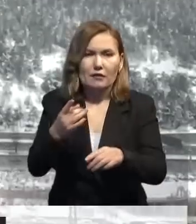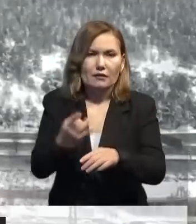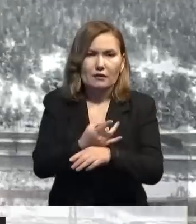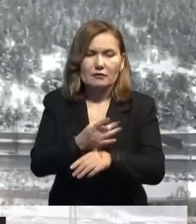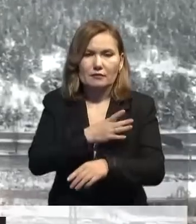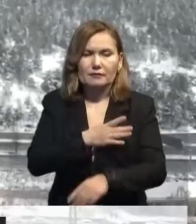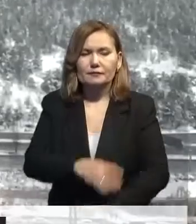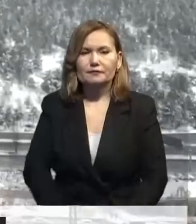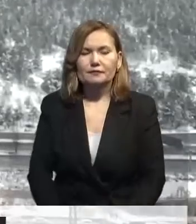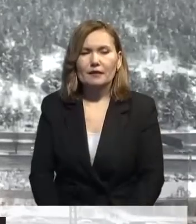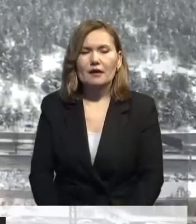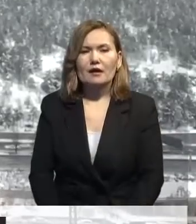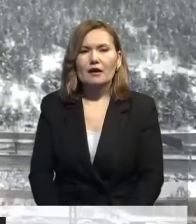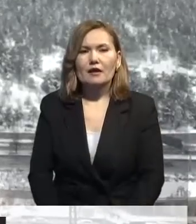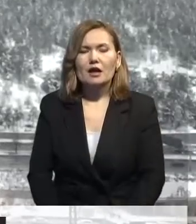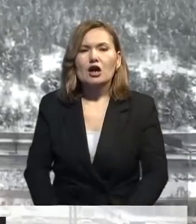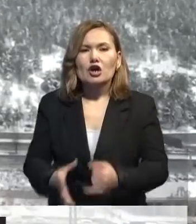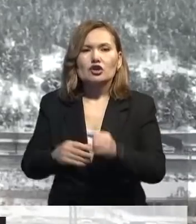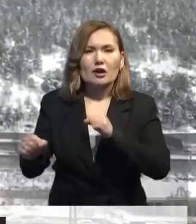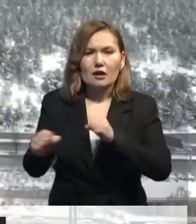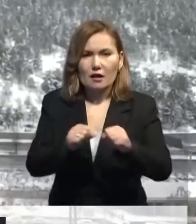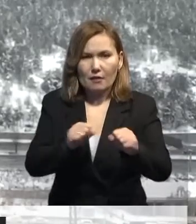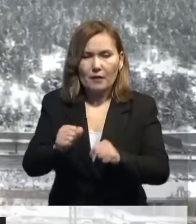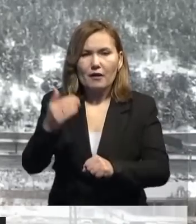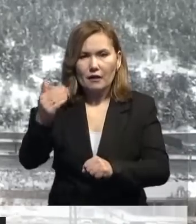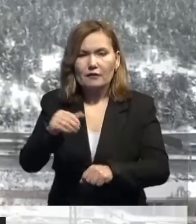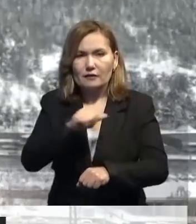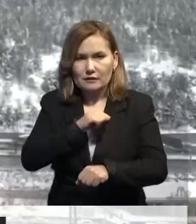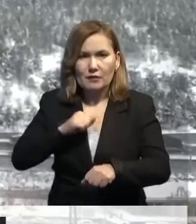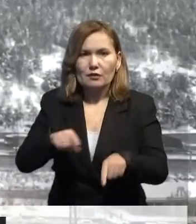Я, меруерт, аман болыңыздар. Енді жер дүмпуі Анкарада сезілді ме?